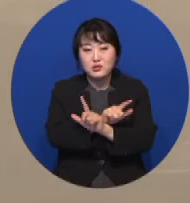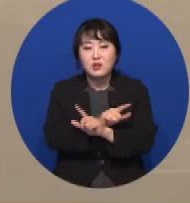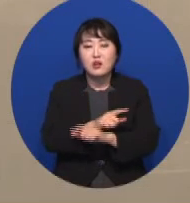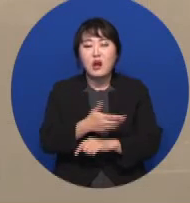있습니다